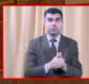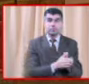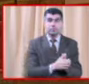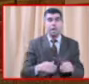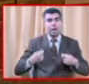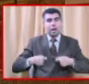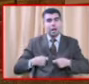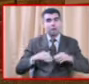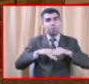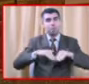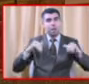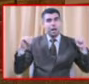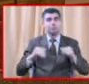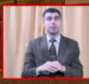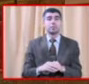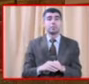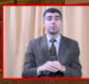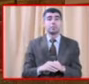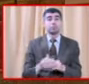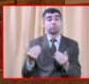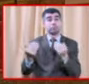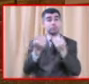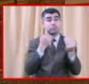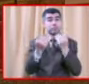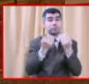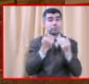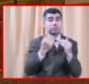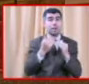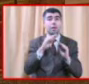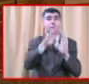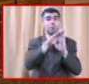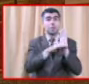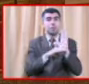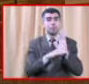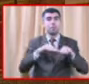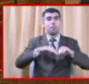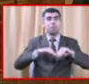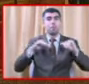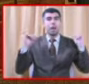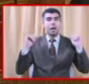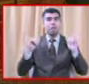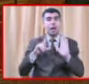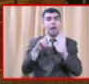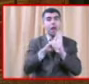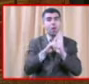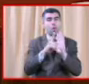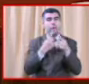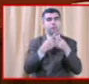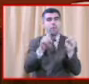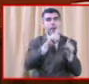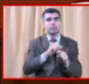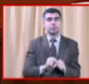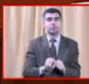الله الرحمن الرحيم. توصلت رئاسة أو مكتب مجلس النواب بالنصوص التشريعية الآتية، ويتعلق الأمر